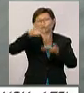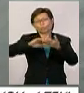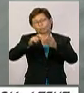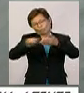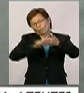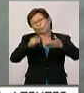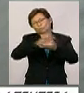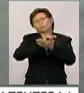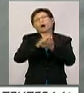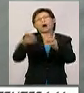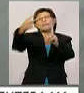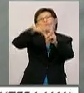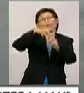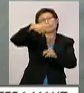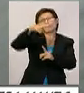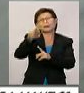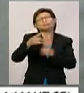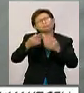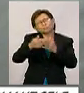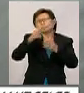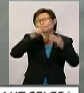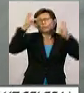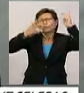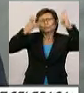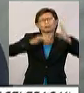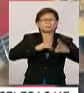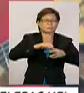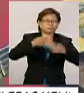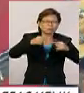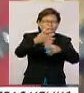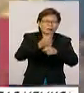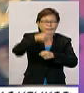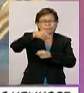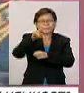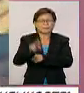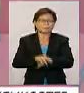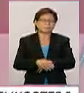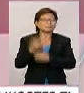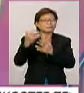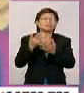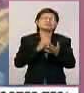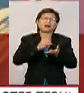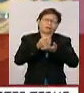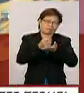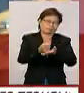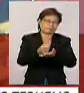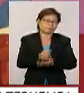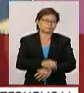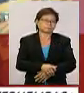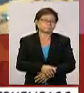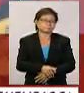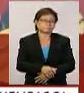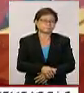Nama dia bilang, kau don't worry lah, kau try ambil PR. Nanti saya uruskan, dia bilang.